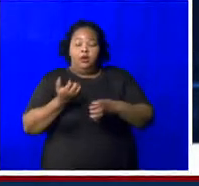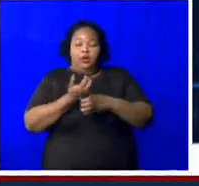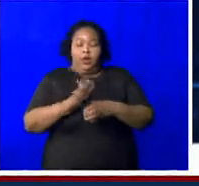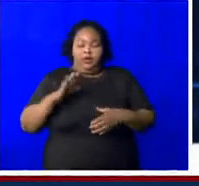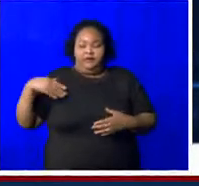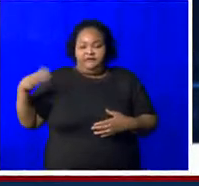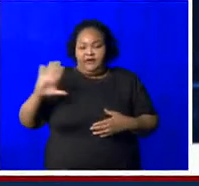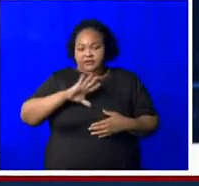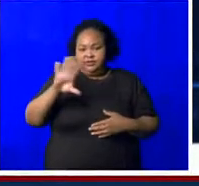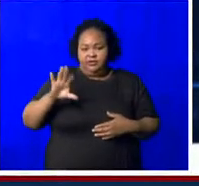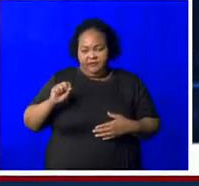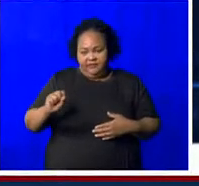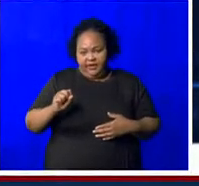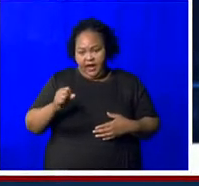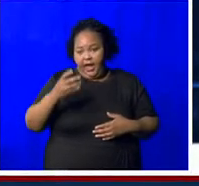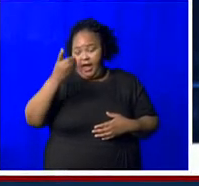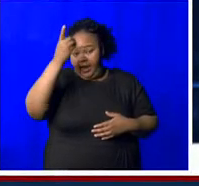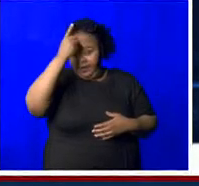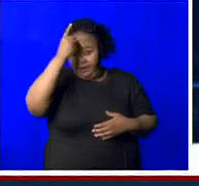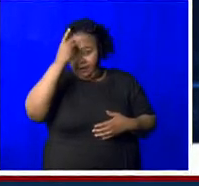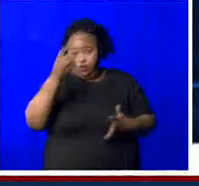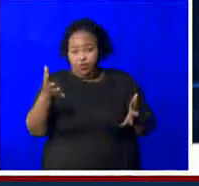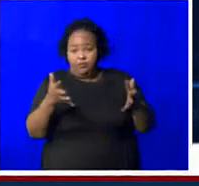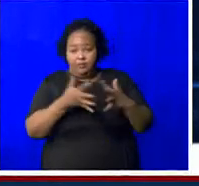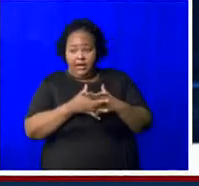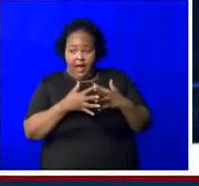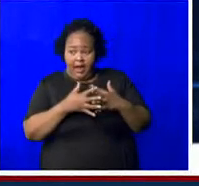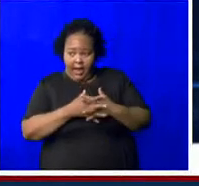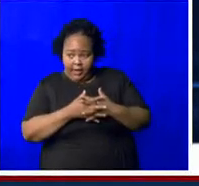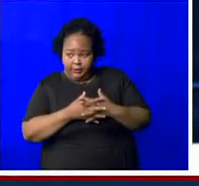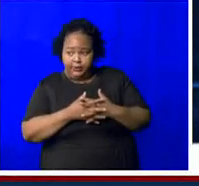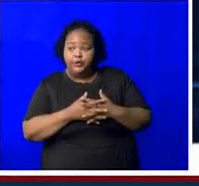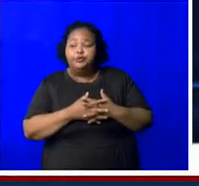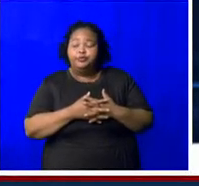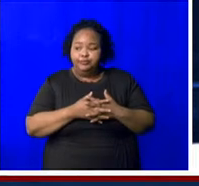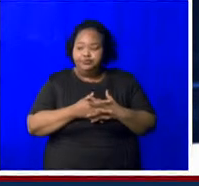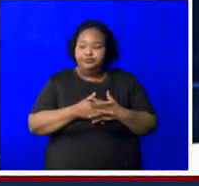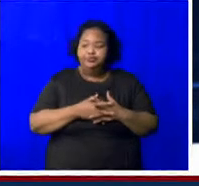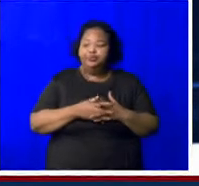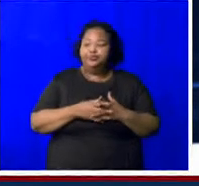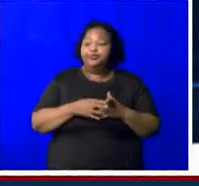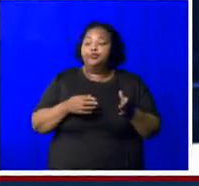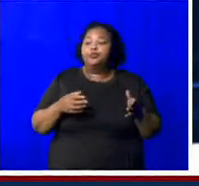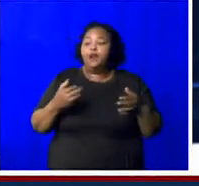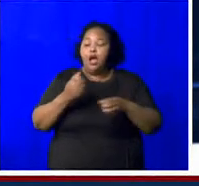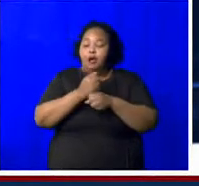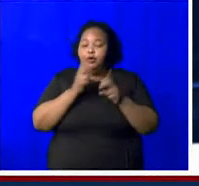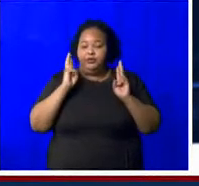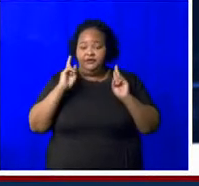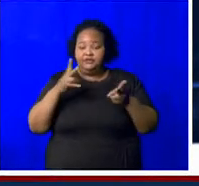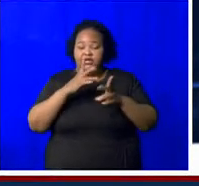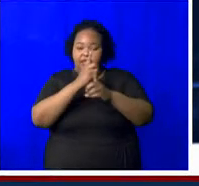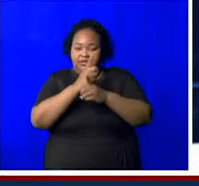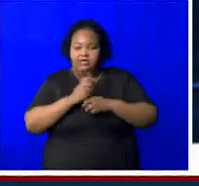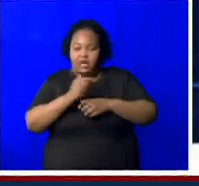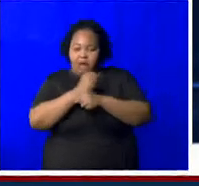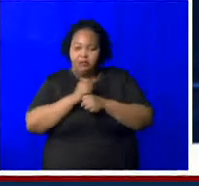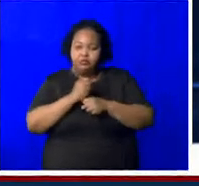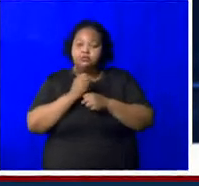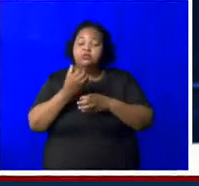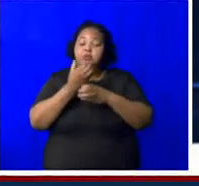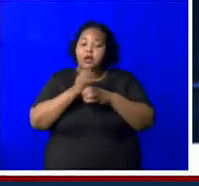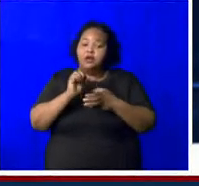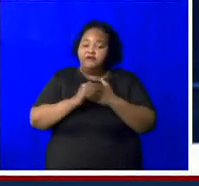iTourism Investment Forum Africa lebobanjelwe edolobheni eKapa eNingizimu Afrika kukhulunyiswe tindzaba tekuhlangana kwemave